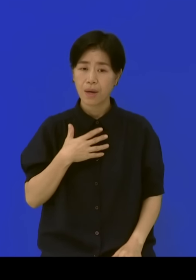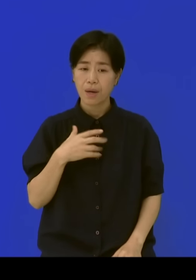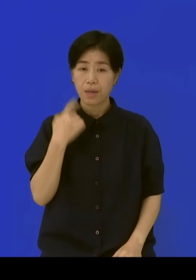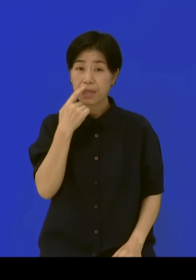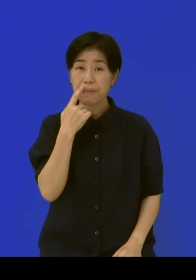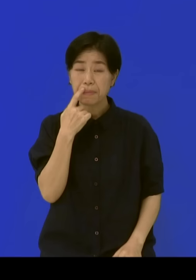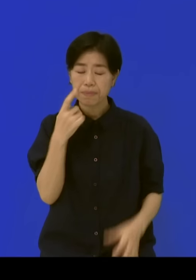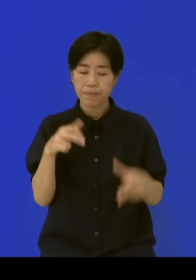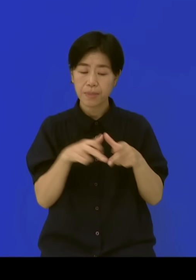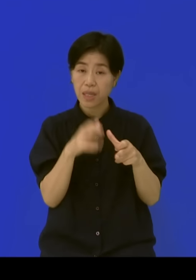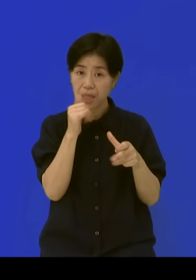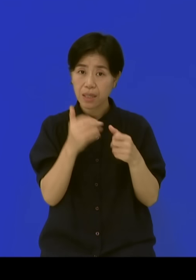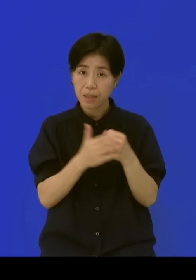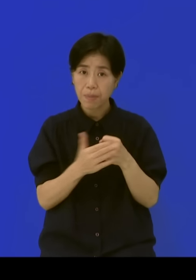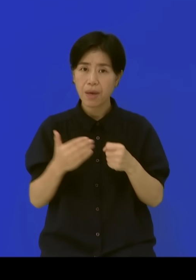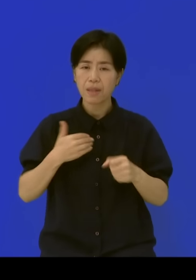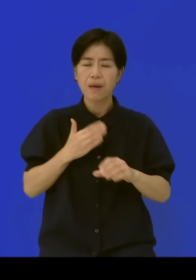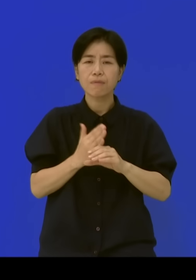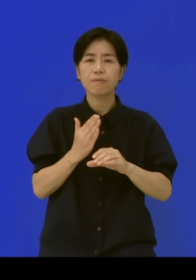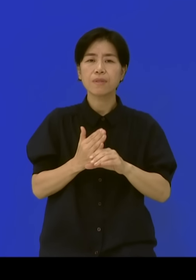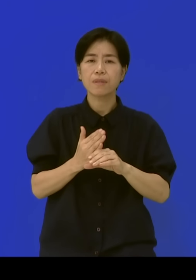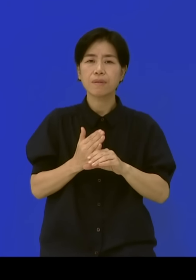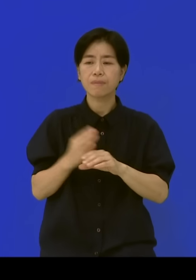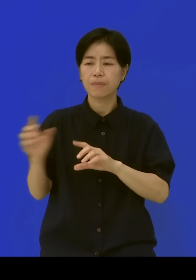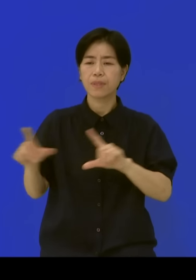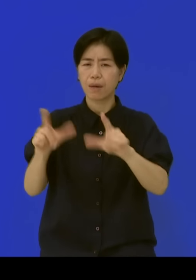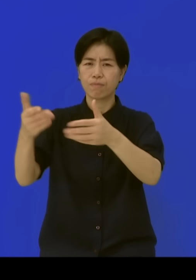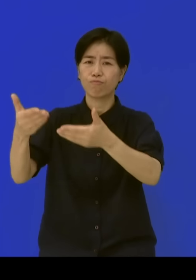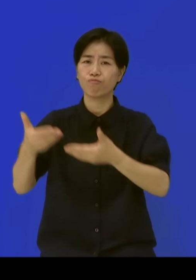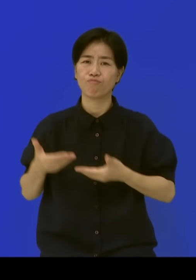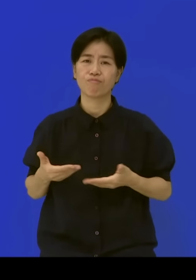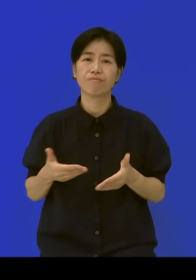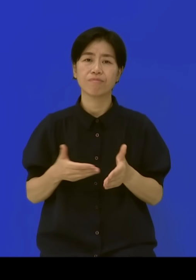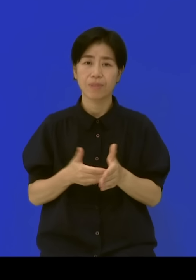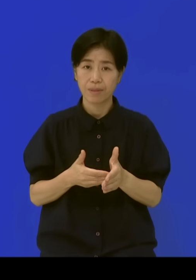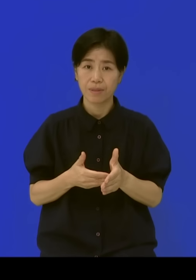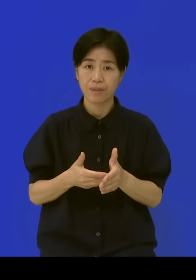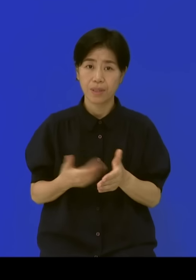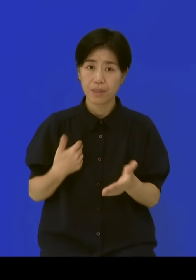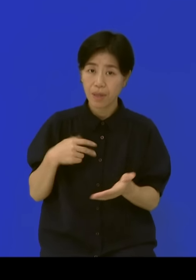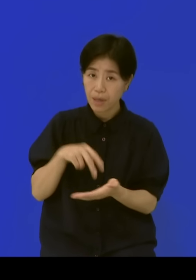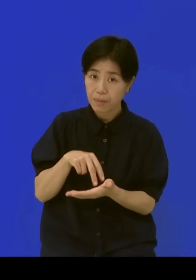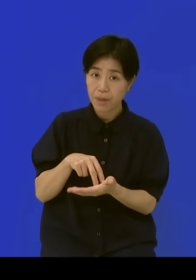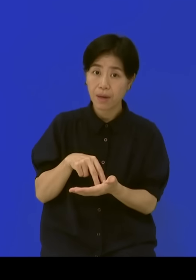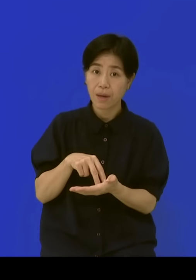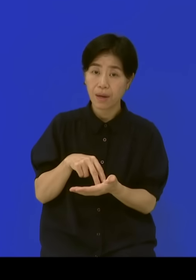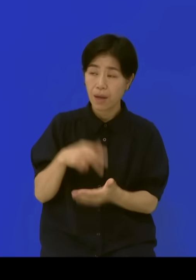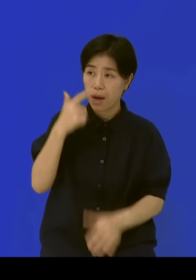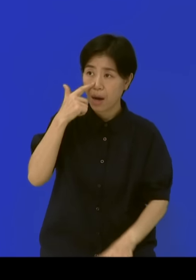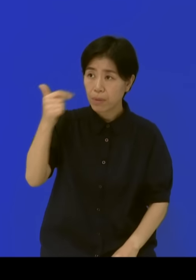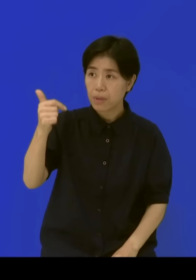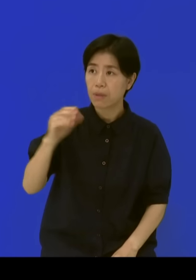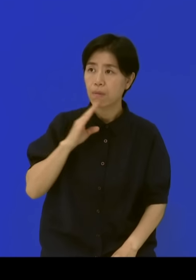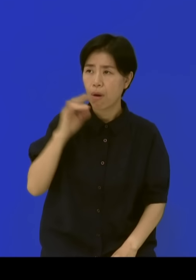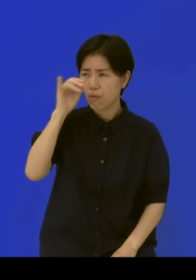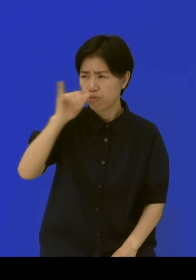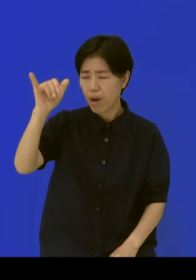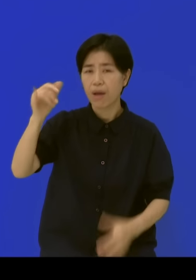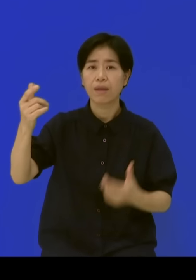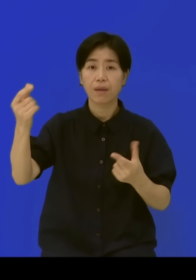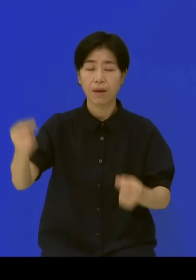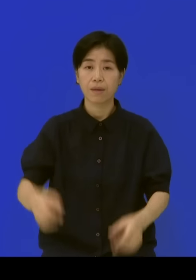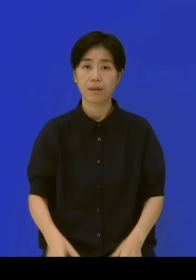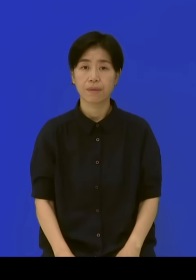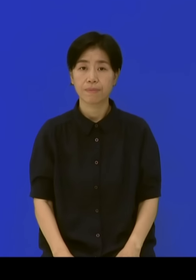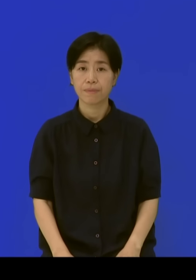제 위주로 이제 삶을 설계하시고 하셨던 거예요. 그래서 저는 아버지가 되게 작은 거인처럼 느껴집니다.